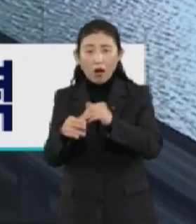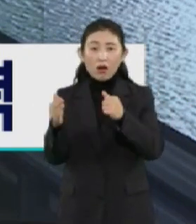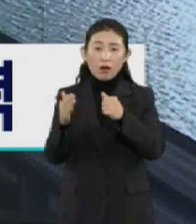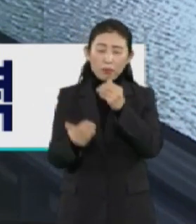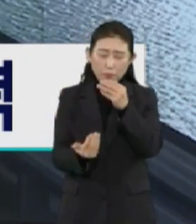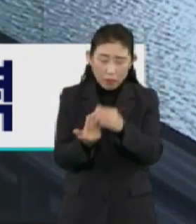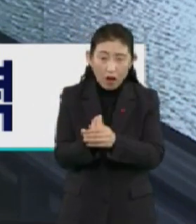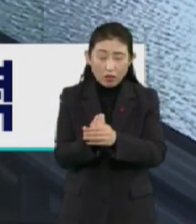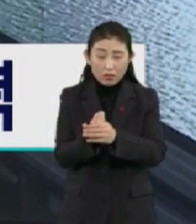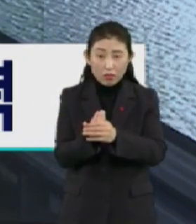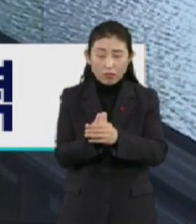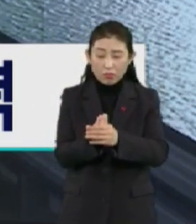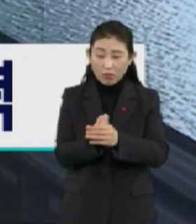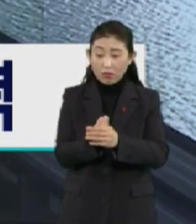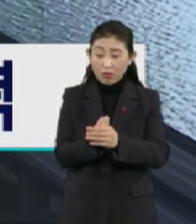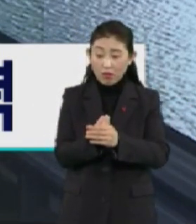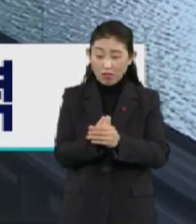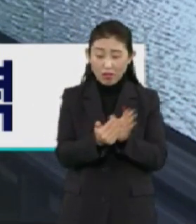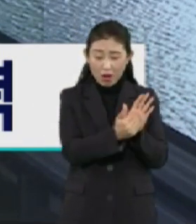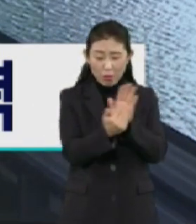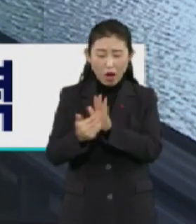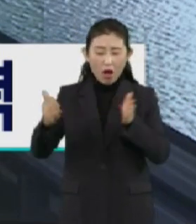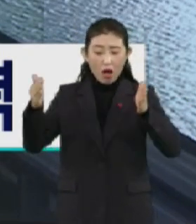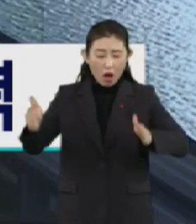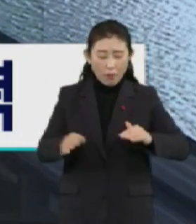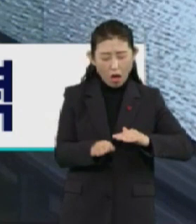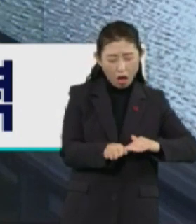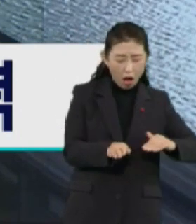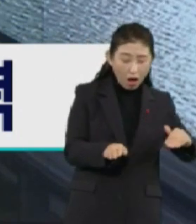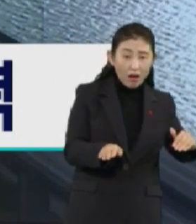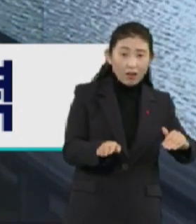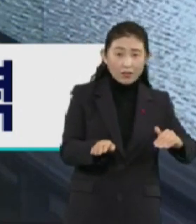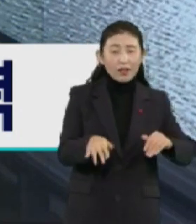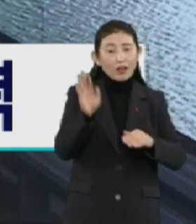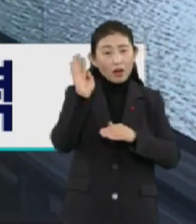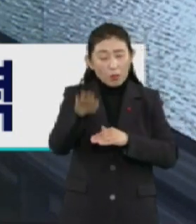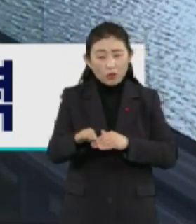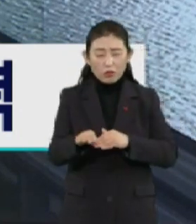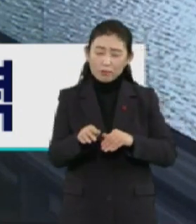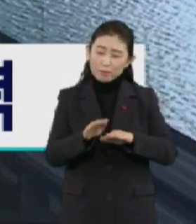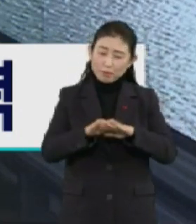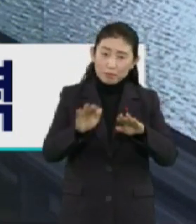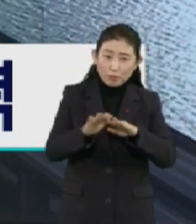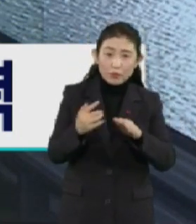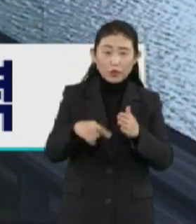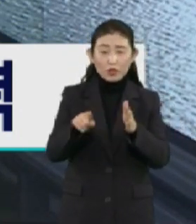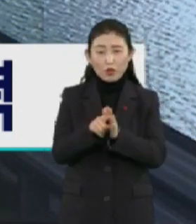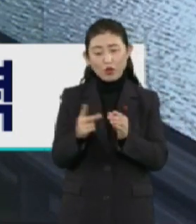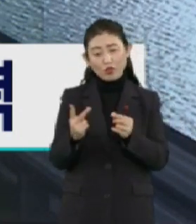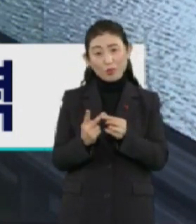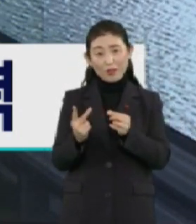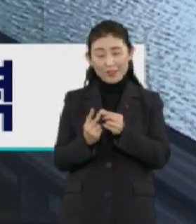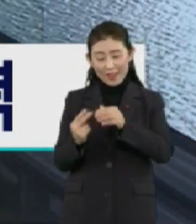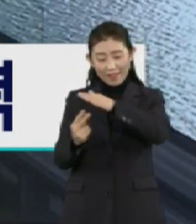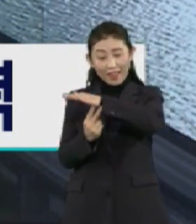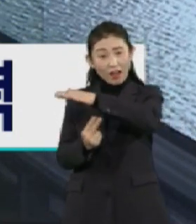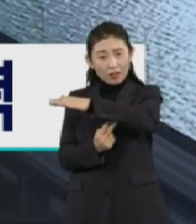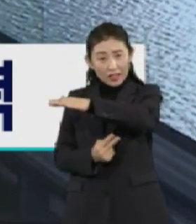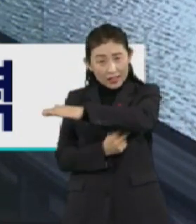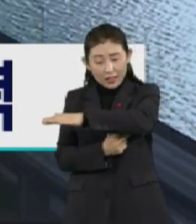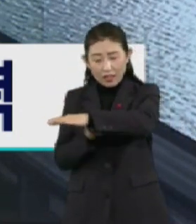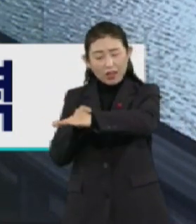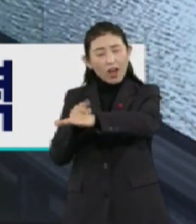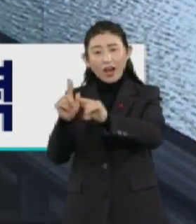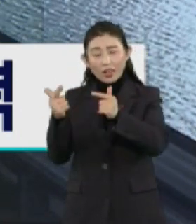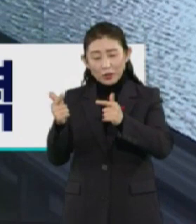대혼란이 빚어집니다. 충남도가 서해대교의 상습 정체를 덜어줄 제2서해대교를 해저 터널 형태로 정부와